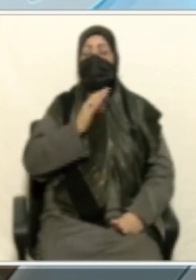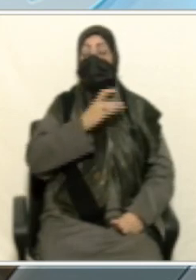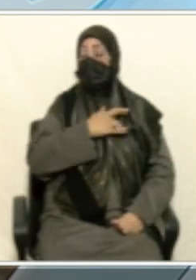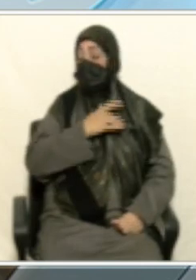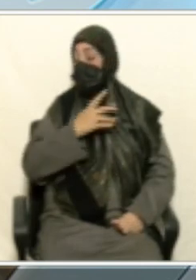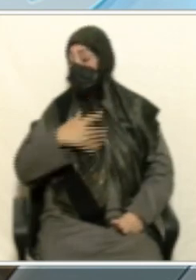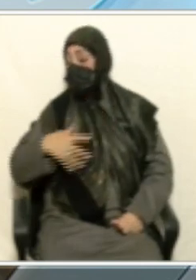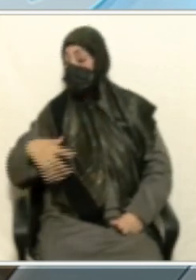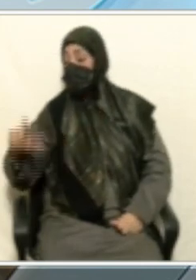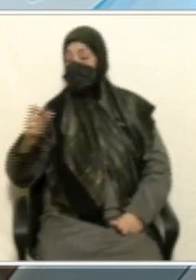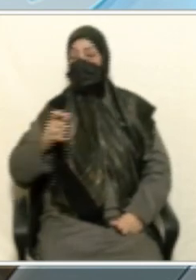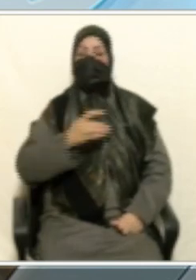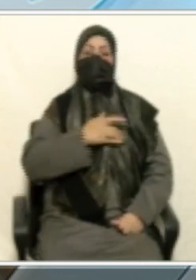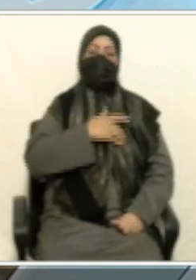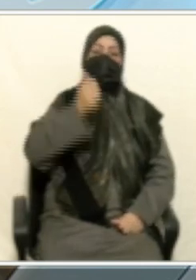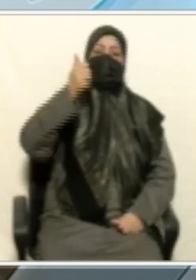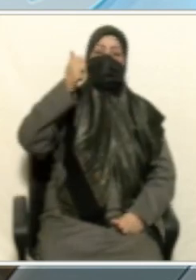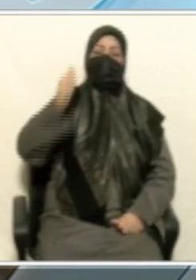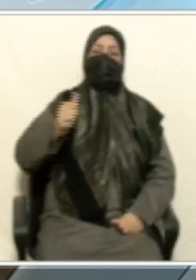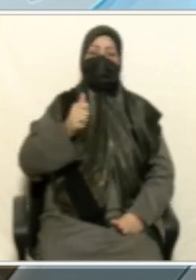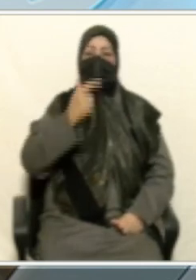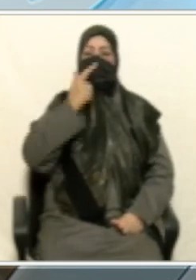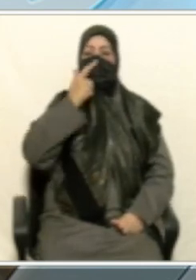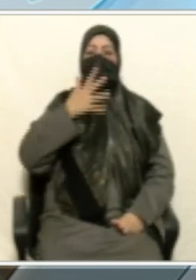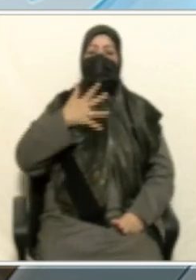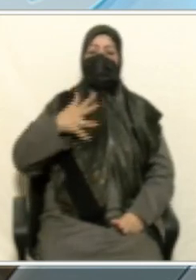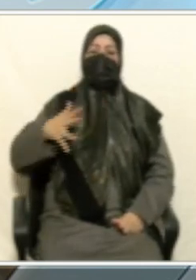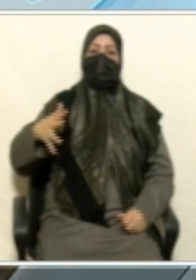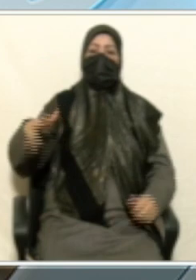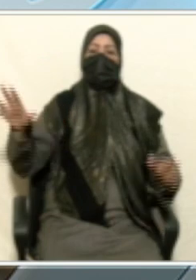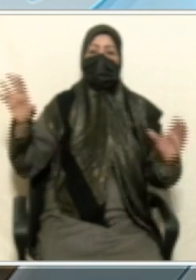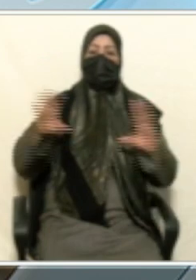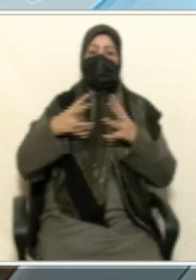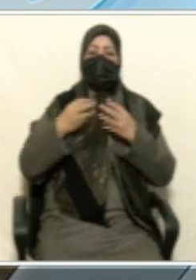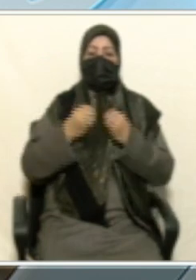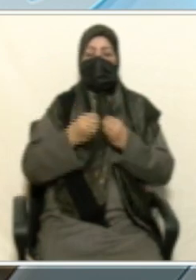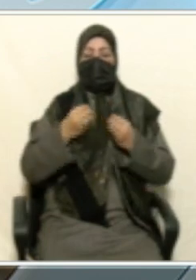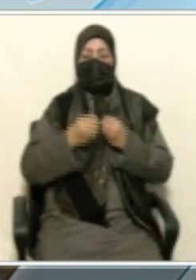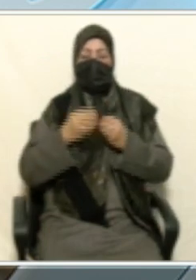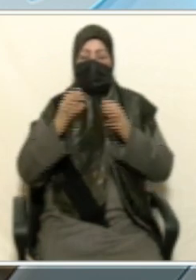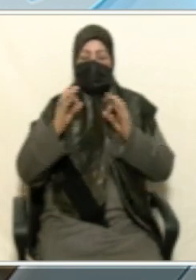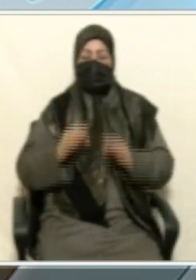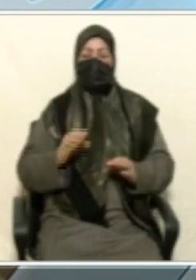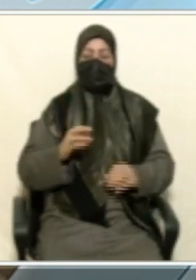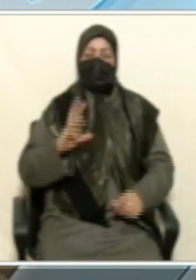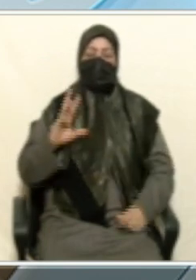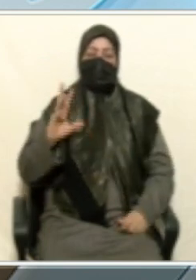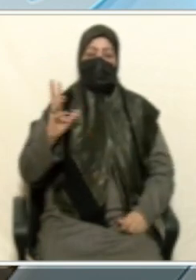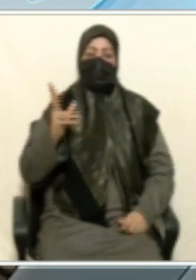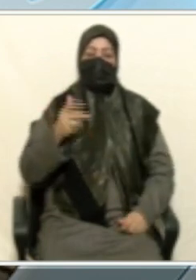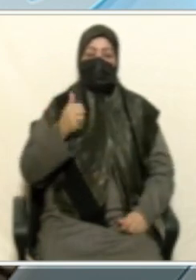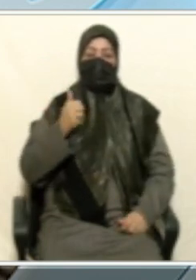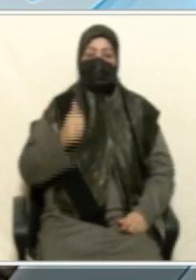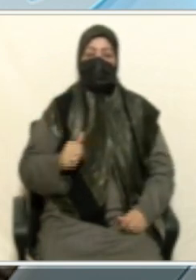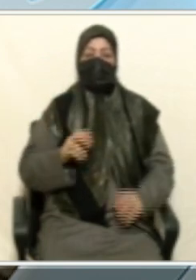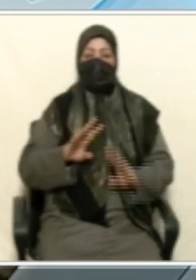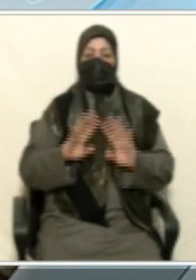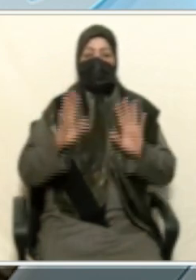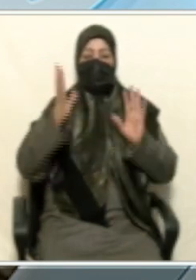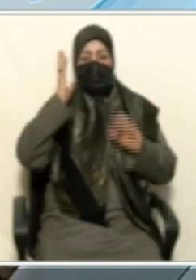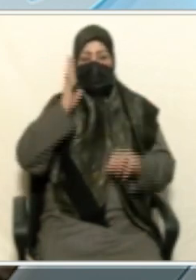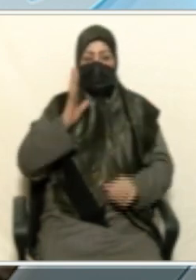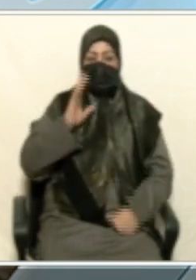إيمانا أو أكملكم إيمانا ألينكم مرافق في الصلاة. ذاك الذي لما يضع